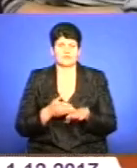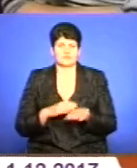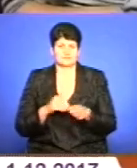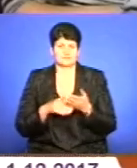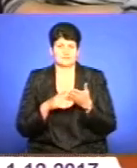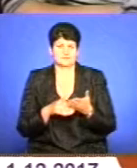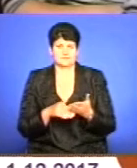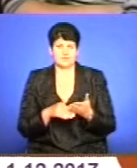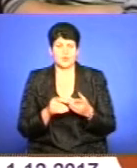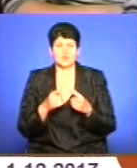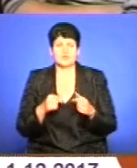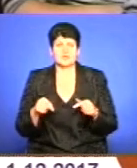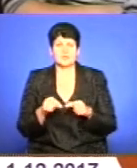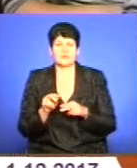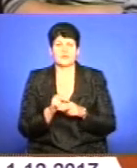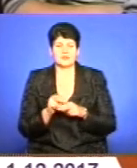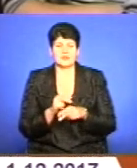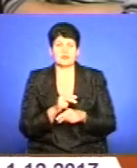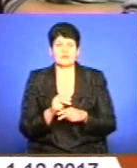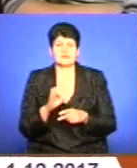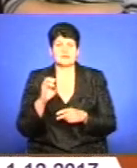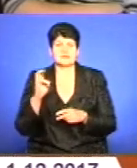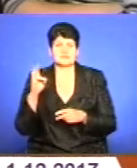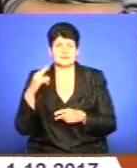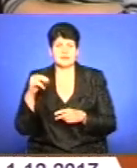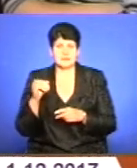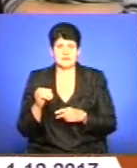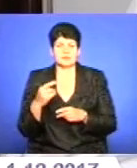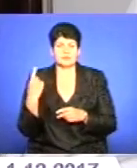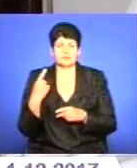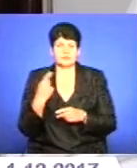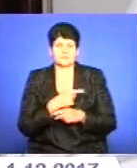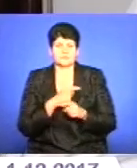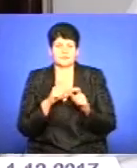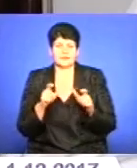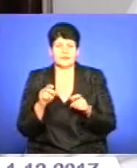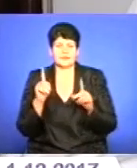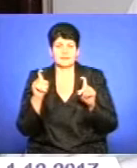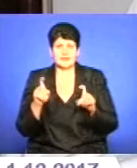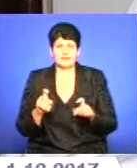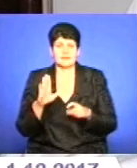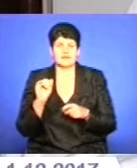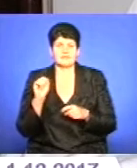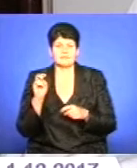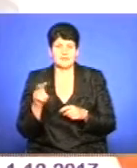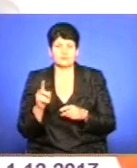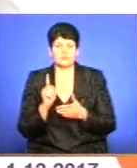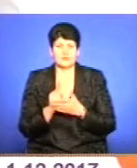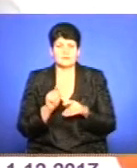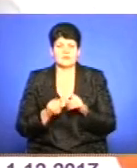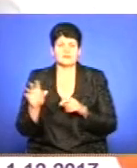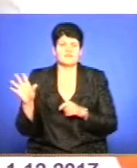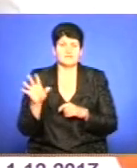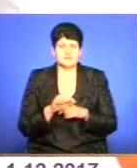допомогу. У відділенні профілактики та лікування ВІЛ-СНІДу обласного наркодиспансеру кажуть, тест на ВІЛ-інфекцію повинні проходити всі, адже